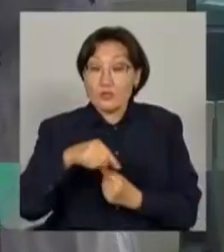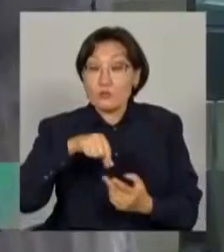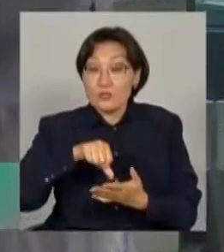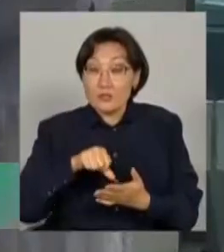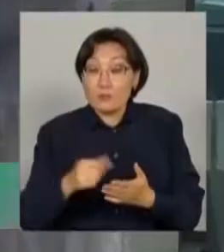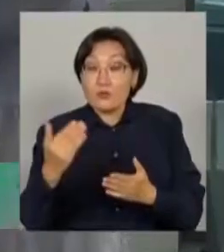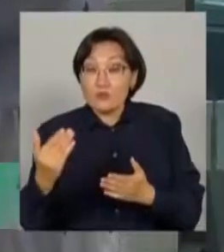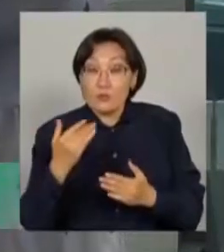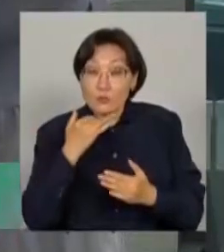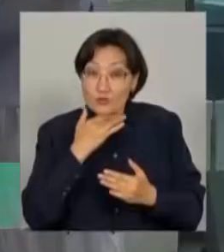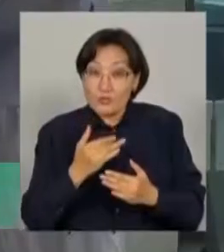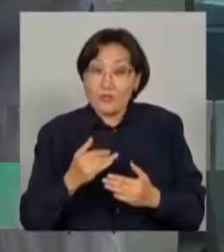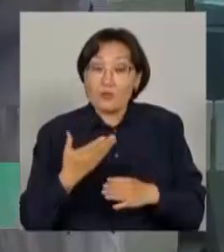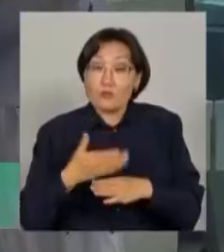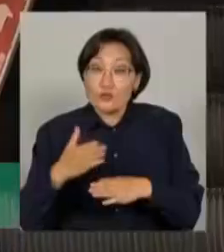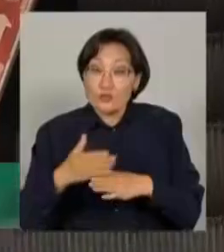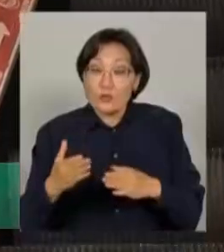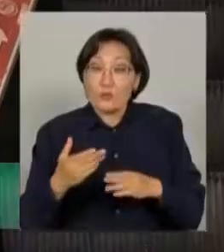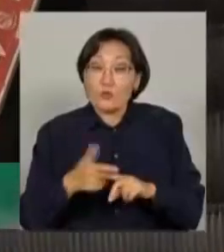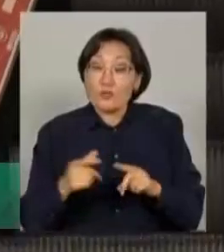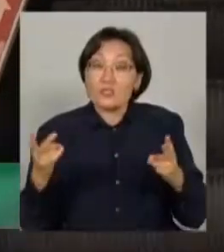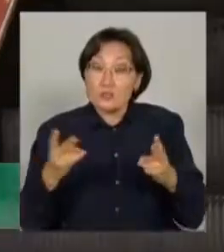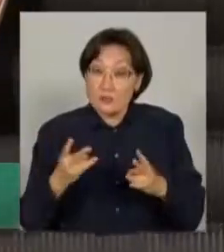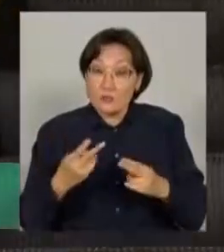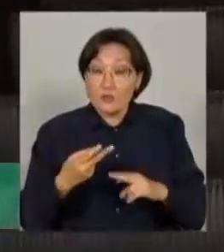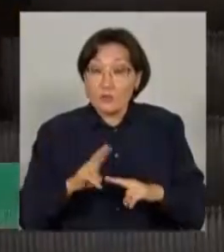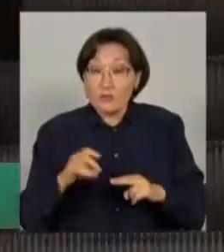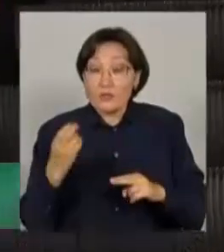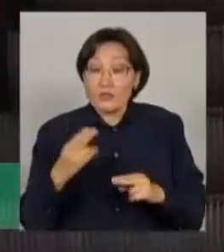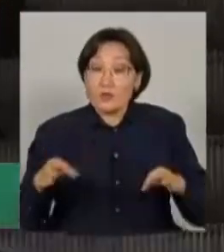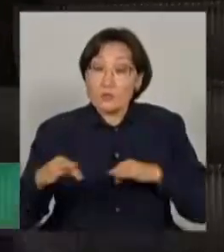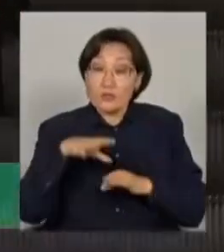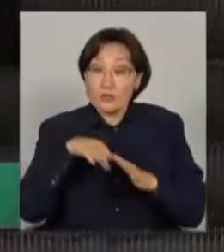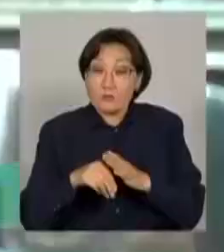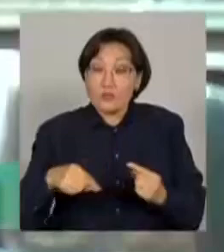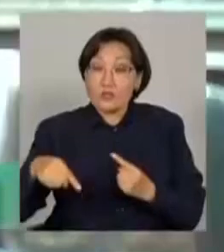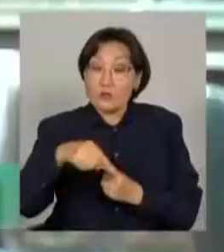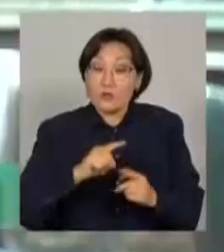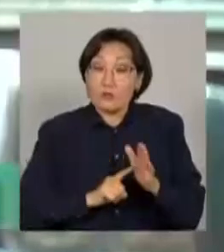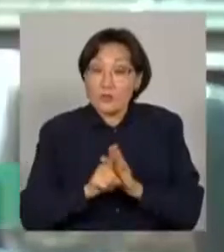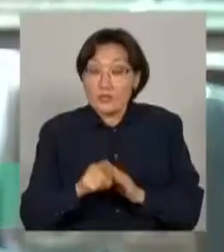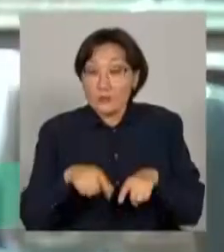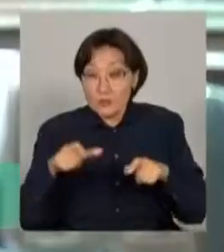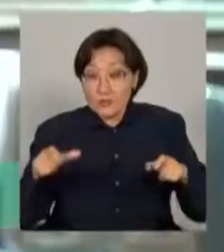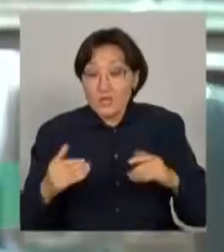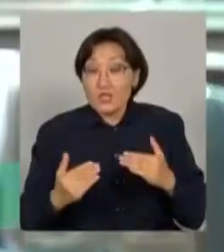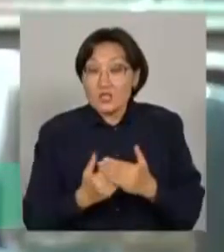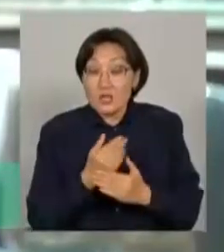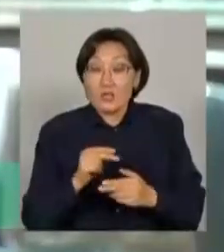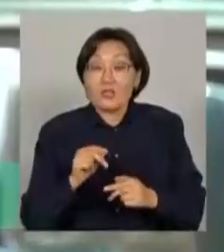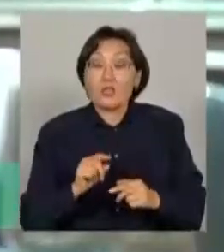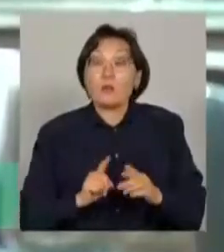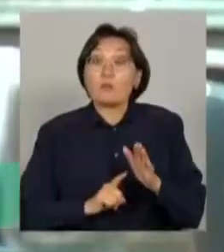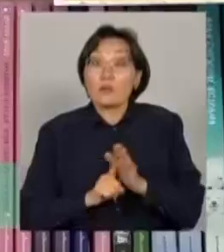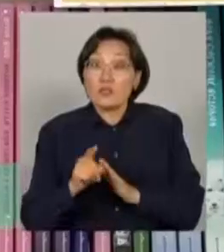өкілдері тарапынан көбіне субсидияға сұраныс көп екен. Сондай-ақ ұлттық жоба аясында кәсібін дөңгелетіп отырғандар мен жаңадан іс